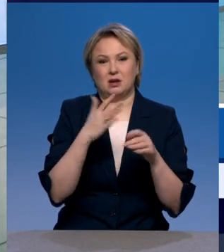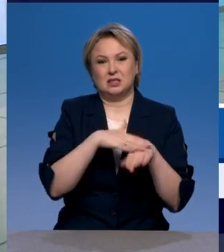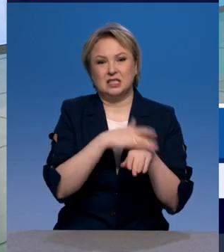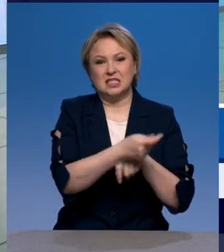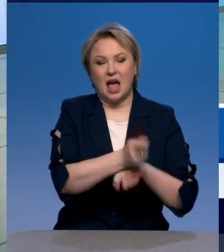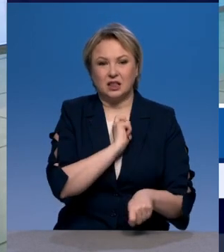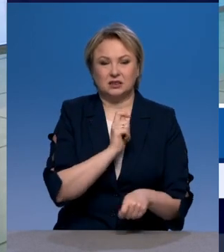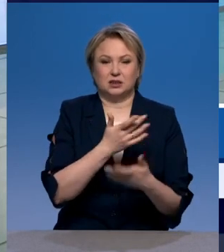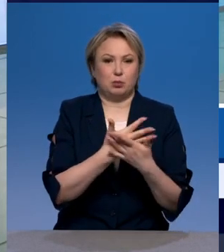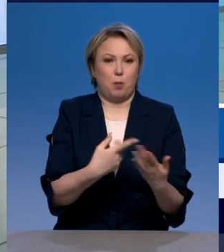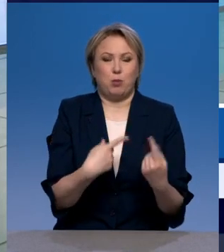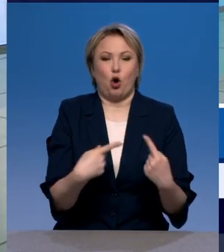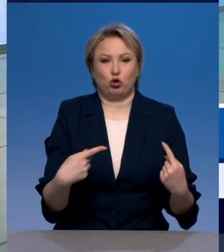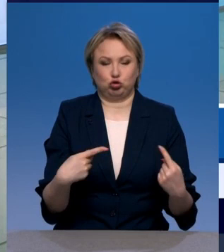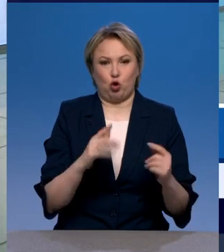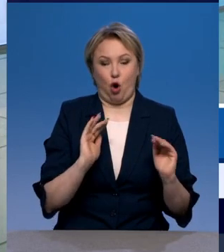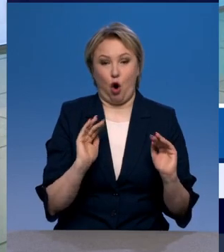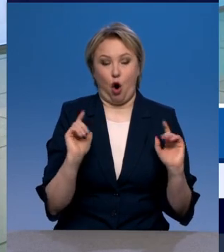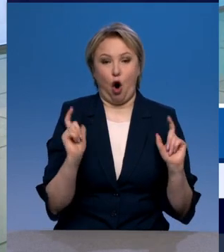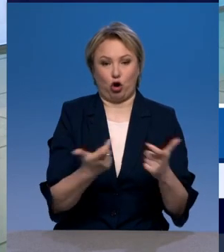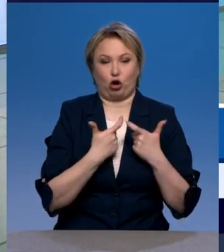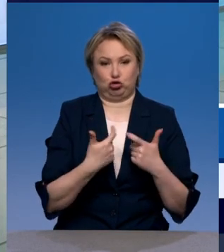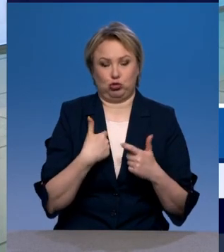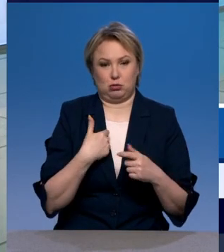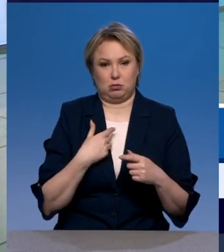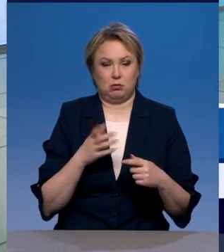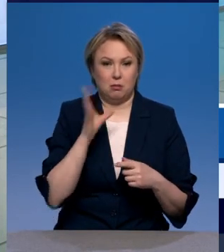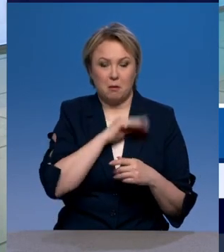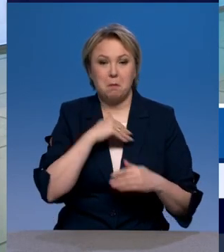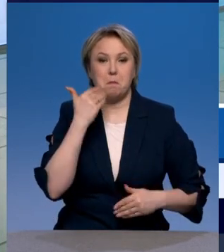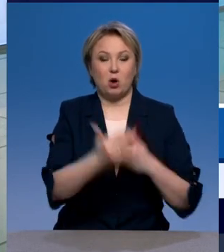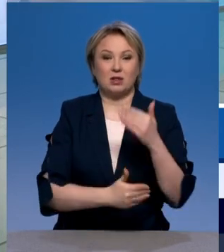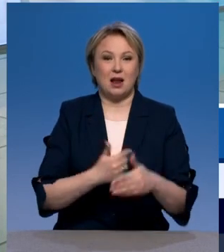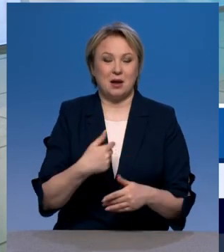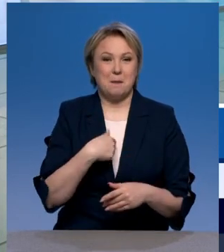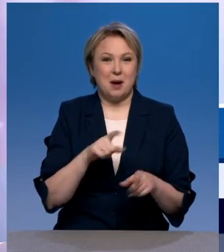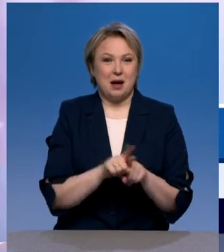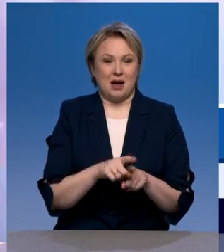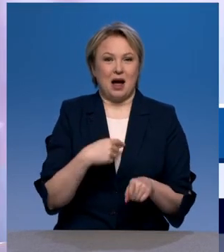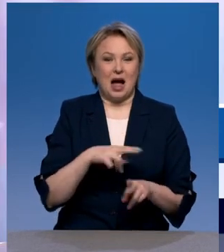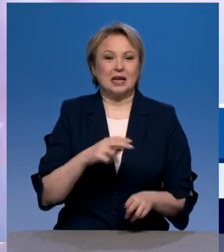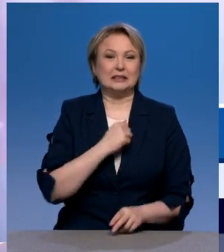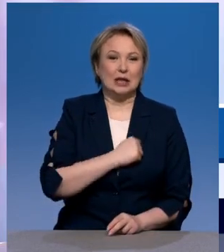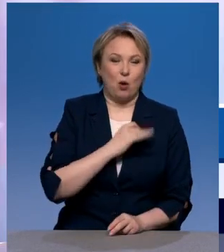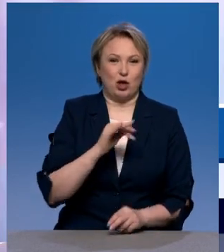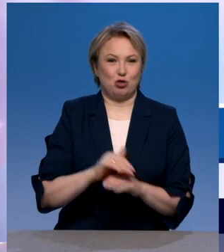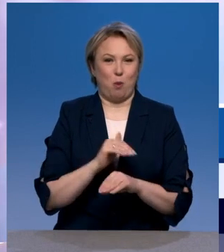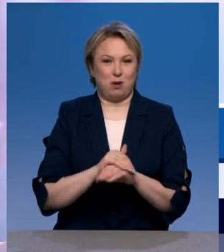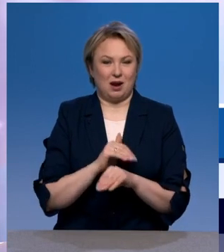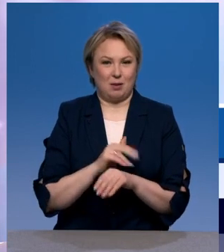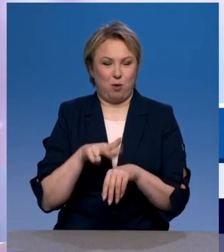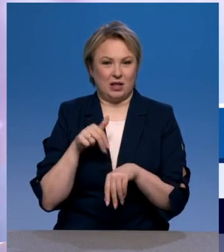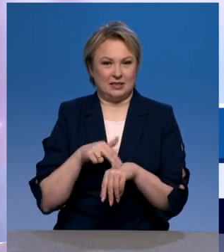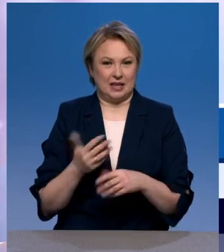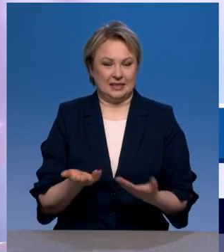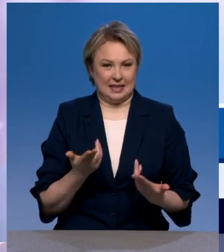и прочих ограничений. Безусловно, мы, знаете, как злой и добрый полицейский, да? А еще мы делаем шаг навстречу мошенникам. Потому